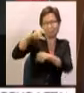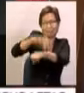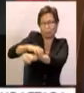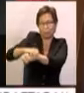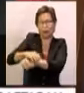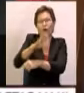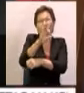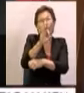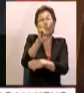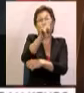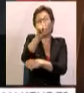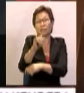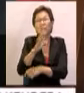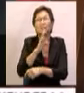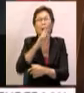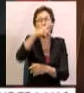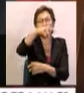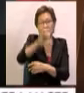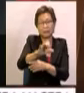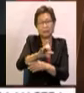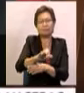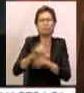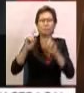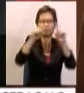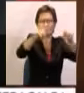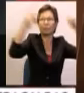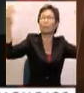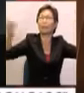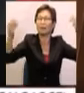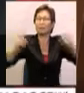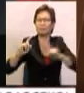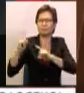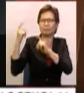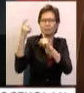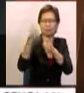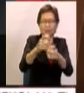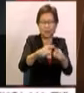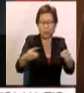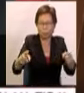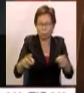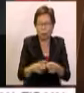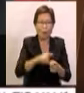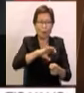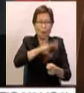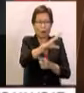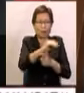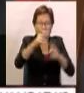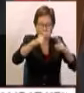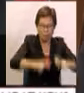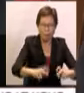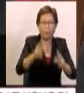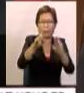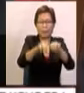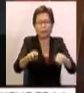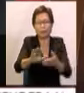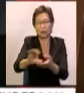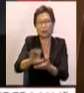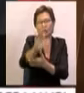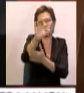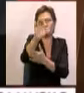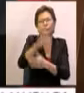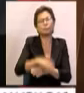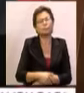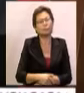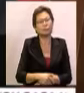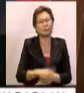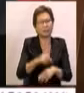Tan Sri Fuzi bercakap dalam sidang media selepas menghadiri majlis penyampaian diploma kepolisan dan penyiasatan kepada pelajar kolej Unicorp